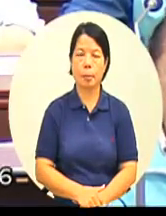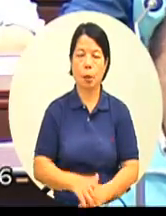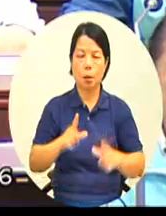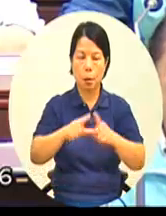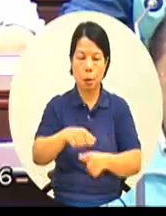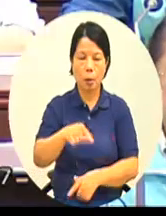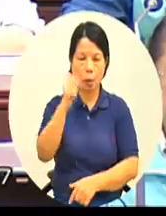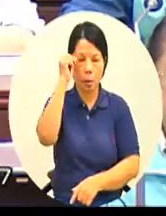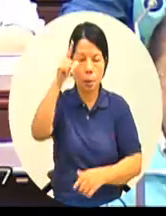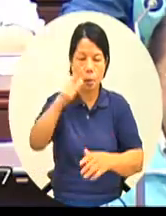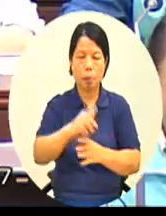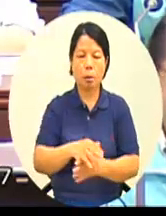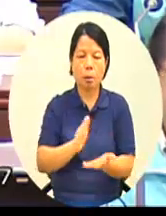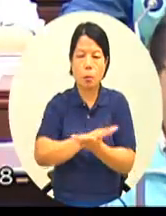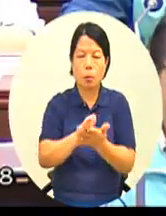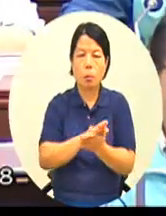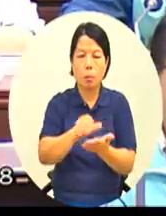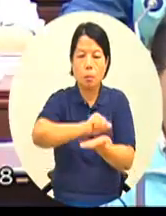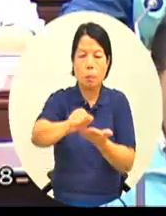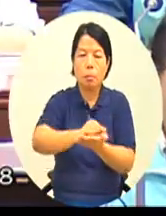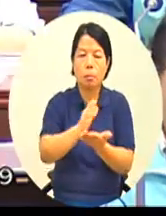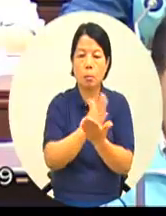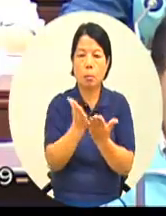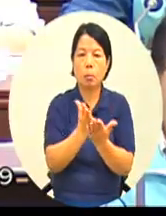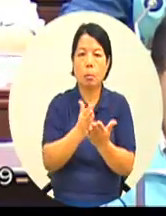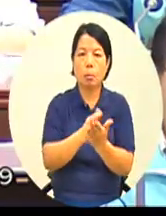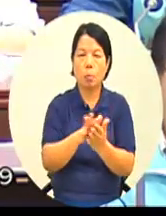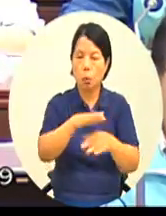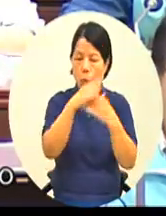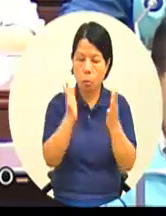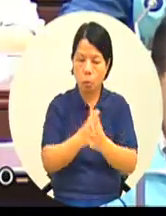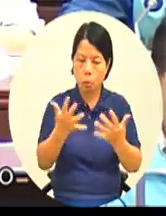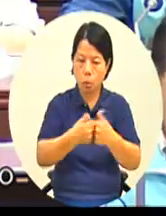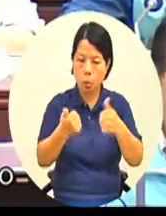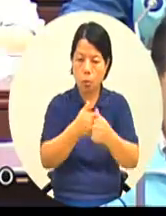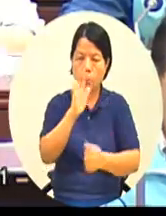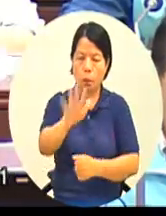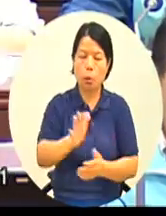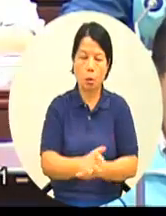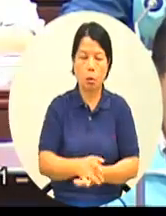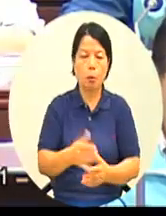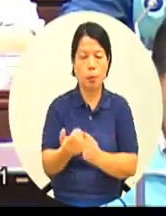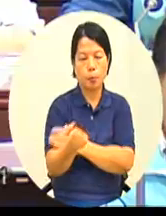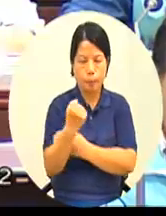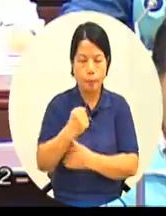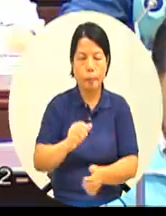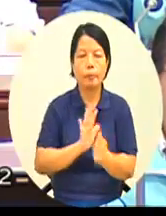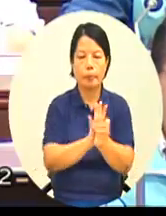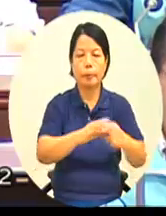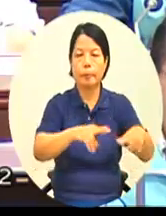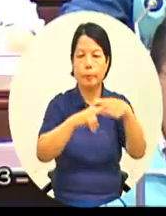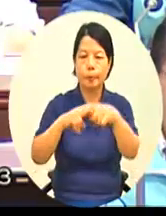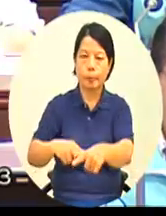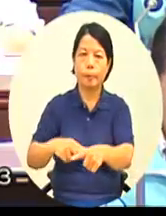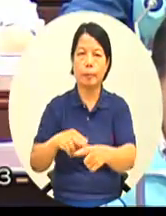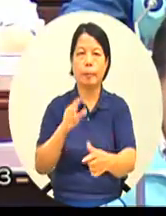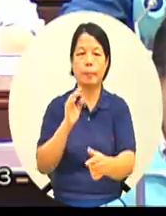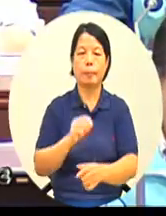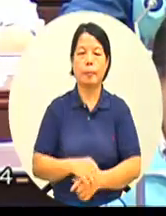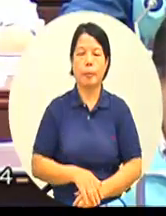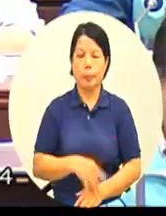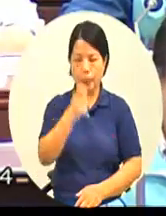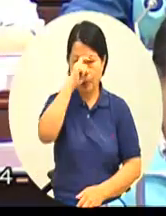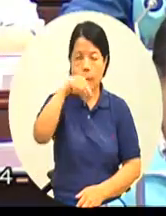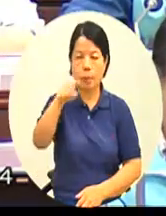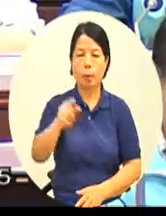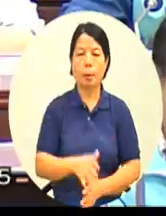志的这样子一个就业的一些机会，我们都尽可能来协助他们，希望他们成为